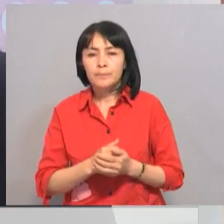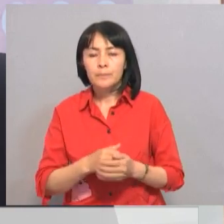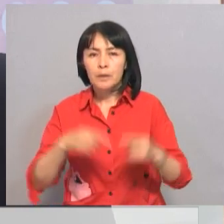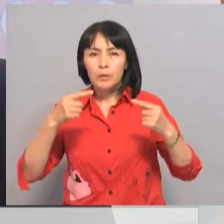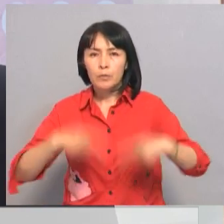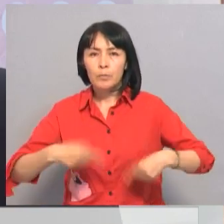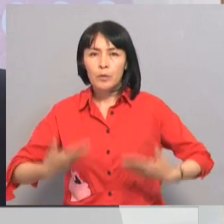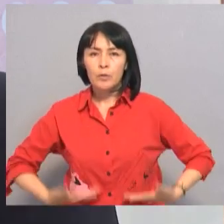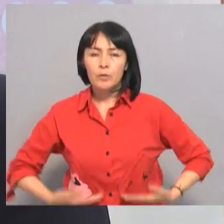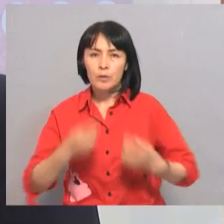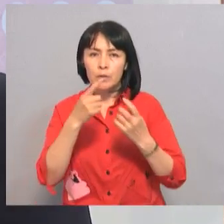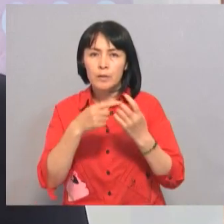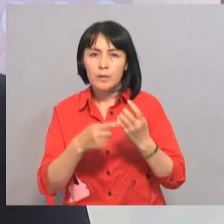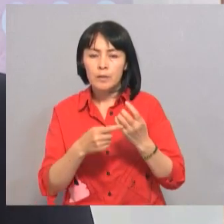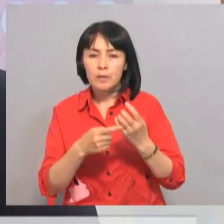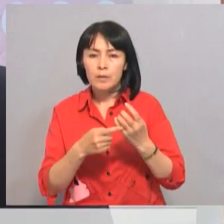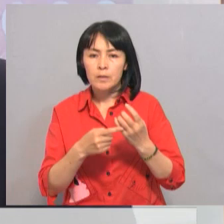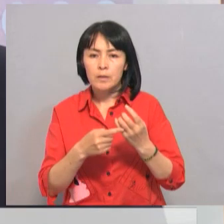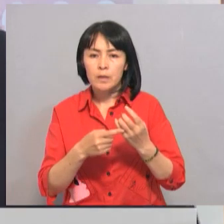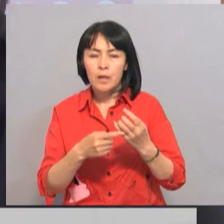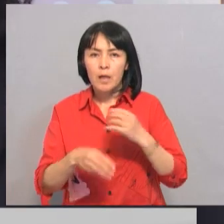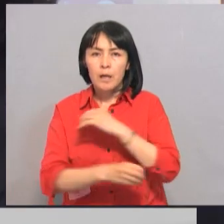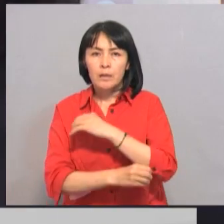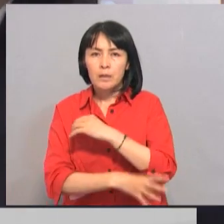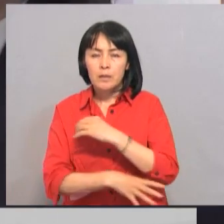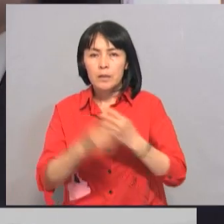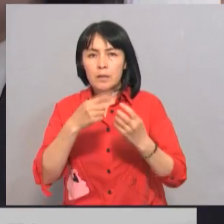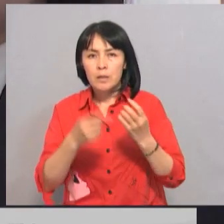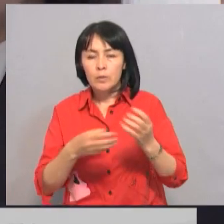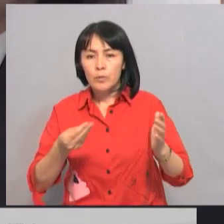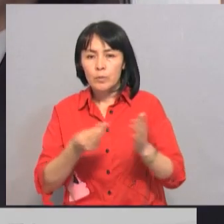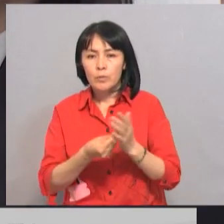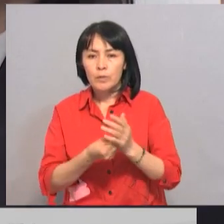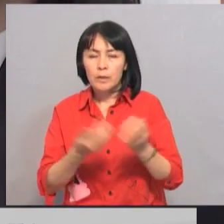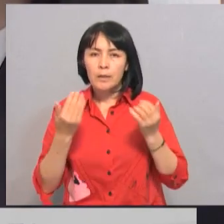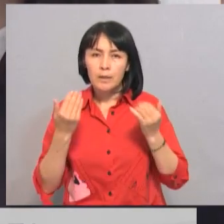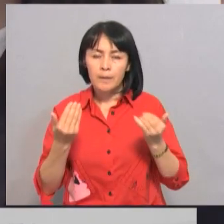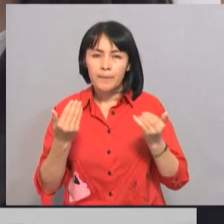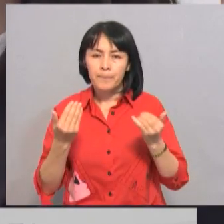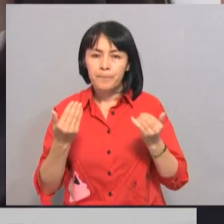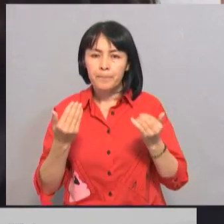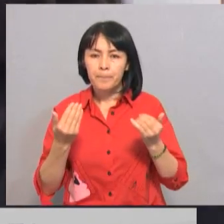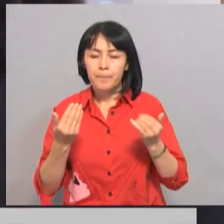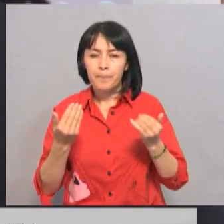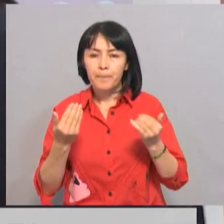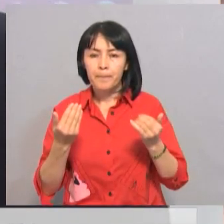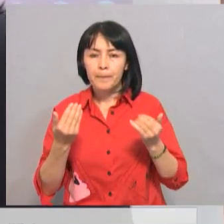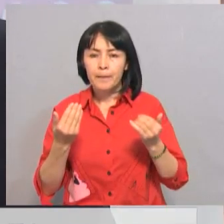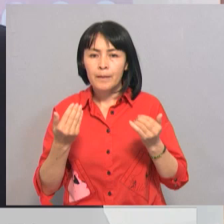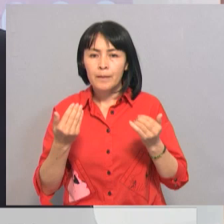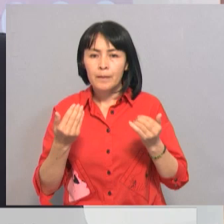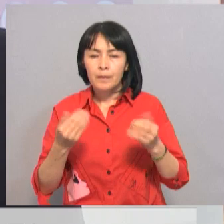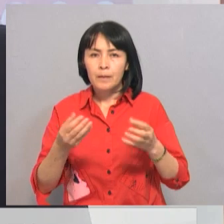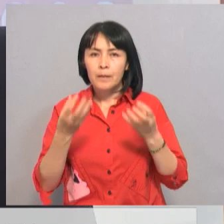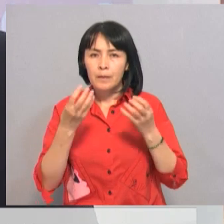ең төменгі күнкөріс деңгейін есепке ала отырып, кедейшілік шегін есепке ала отырып төлейтінімізді, енді ол